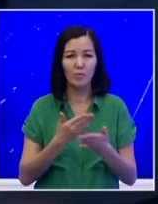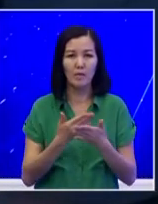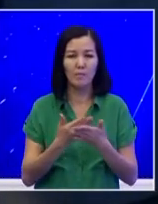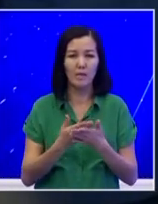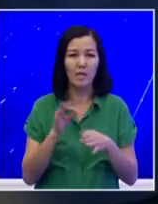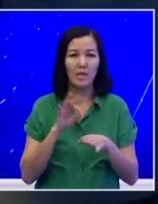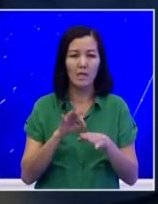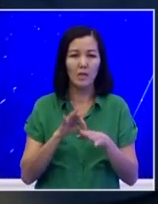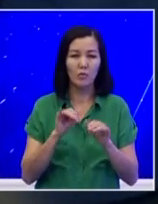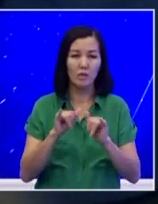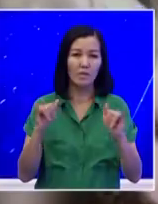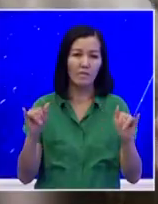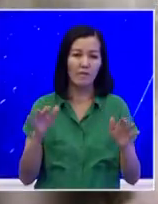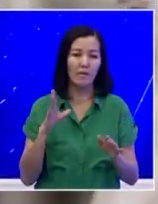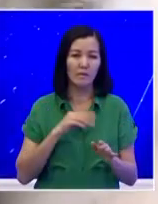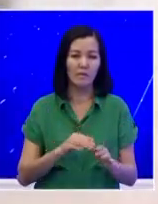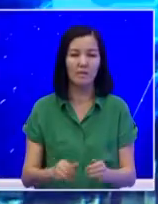инфекция идет дальше.